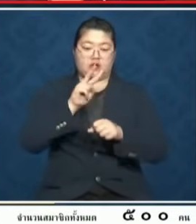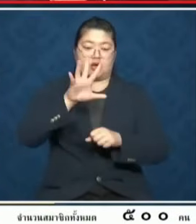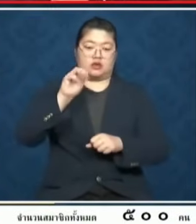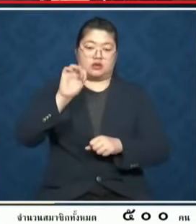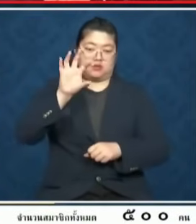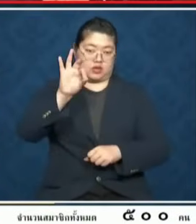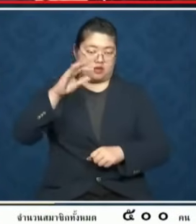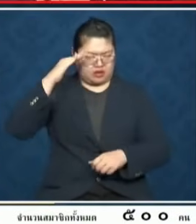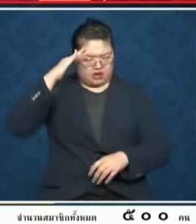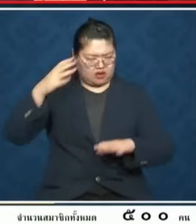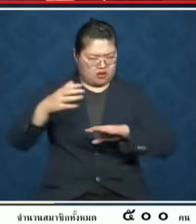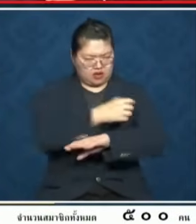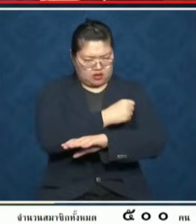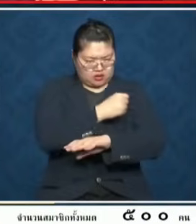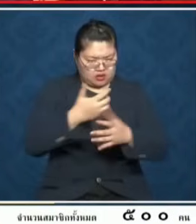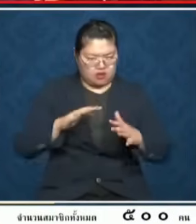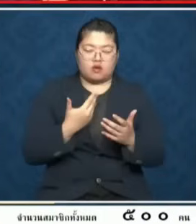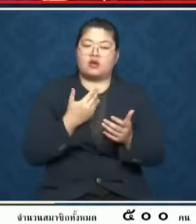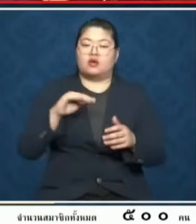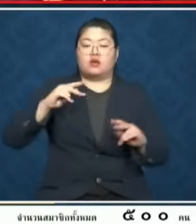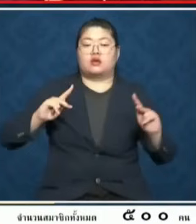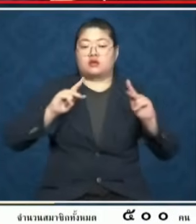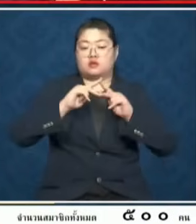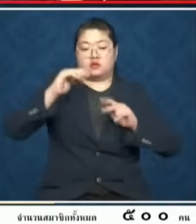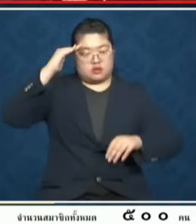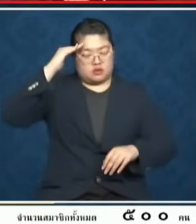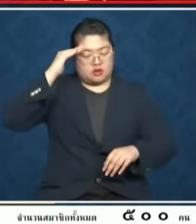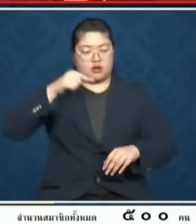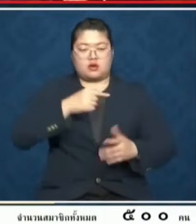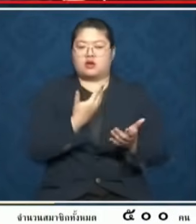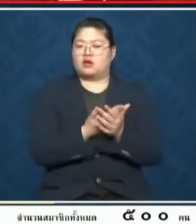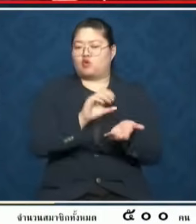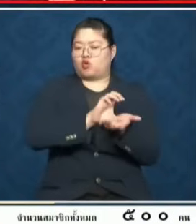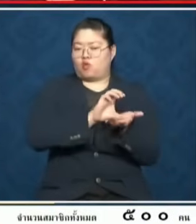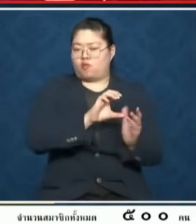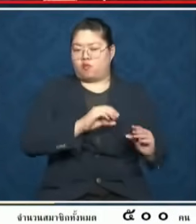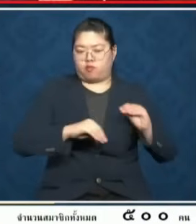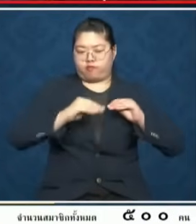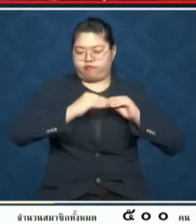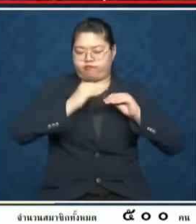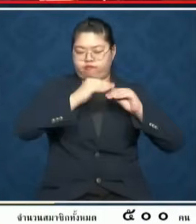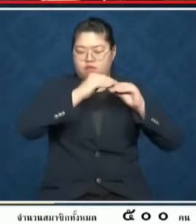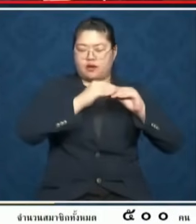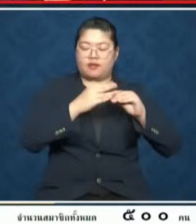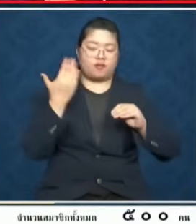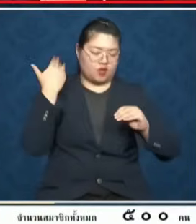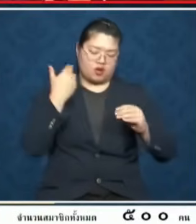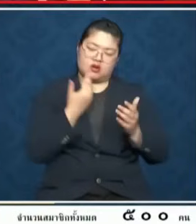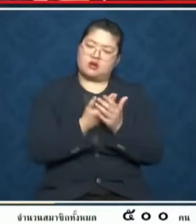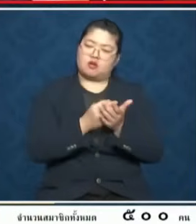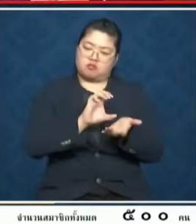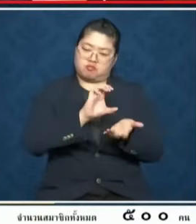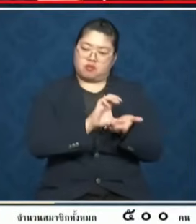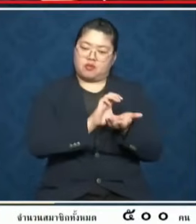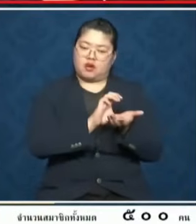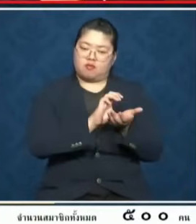ค่ะเป็นต้นมานะคะงบประมาณของกะลาโหมเพิ่มขึ้นเรื่อยๆจากงบประมาณที่เคยได้รับกลับ